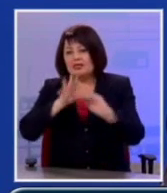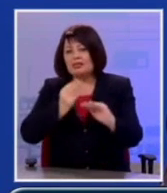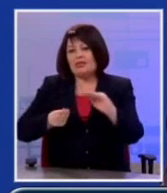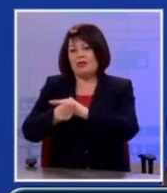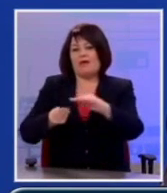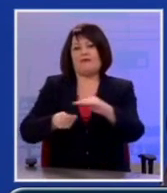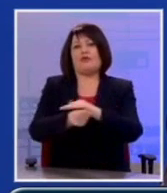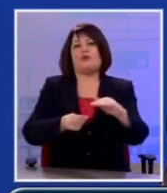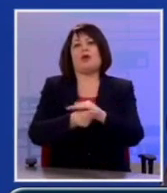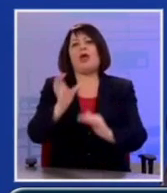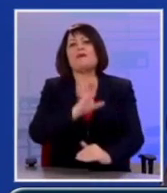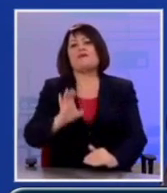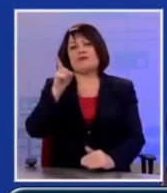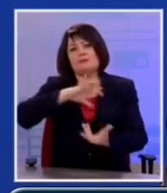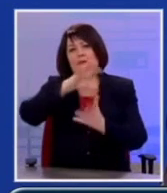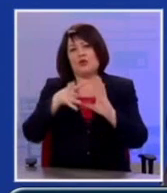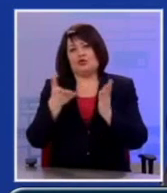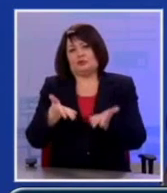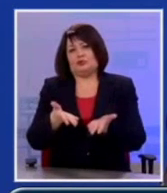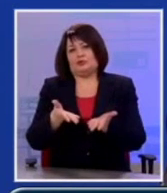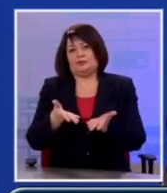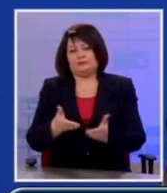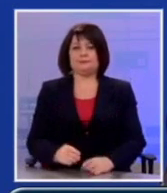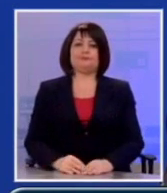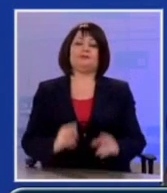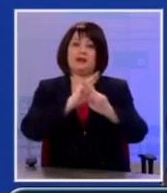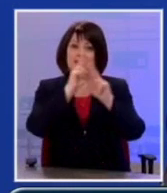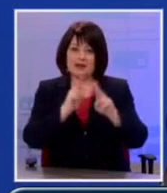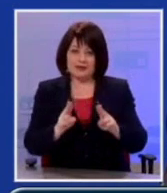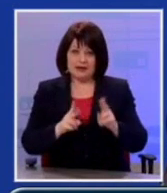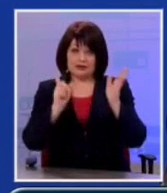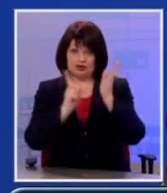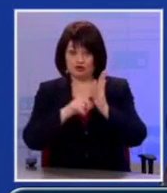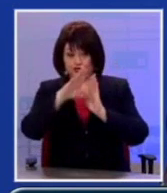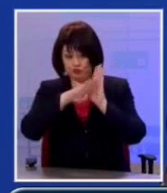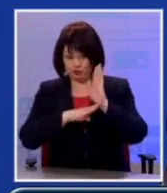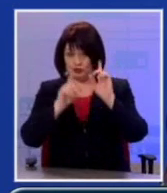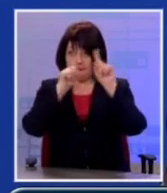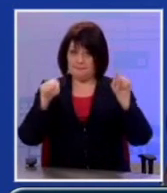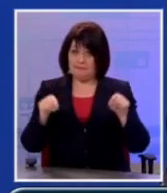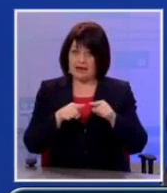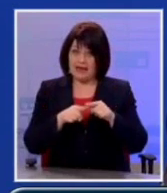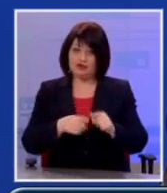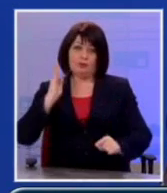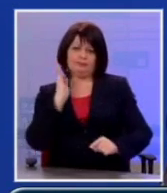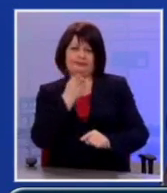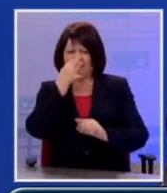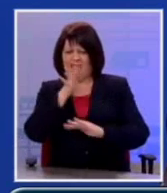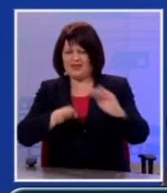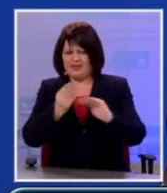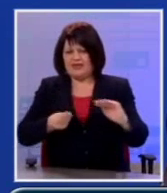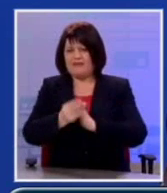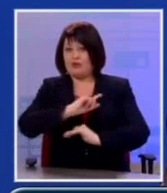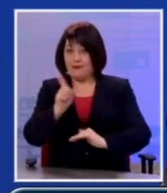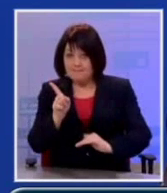σε ευρωπαϊκό και παγκόσμιο επίπεδο. Το διεθνές νομοθετικό πλαίσιο κατά της διαφθοράς